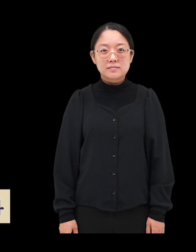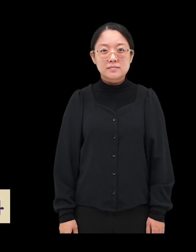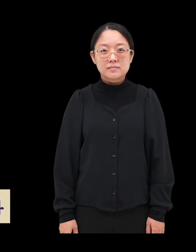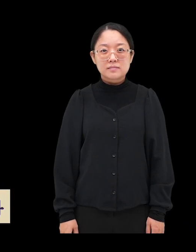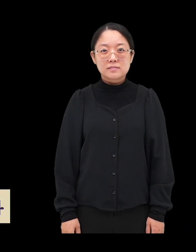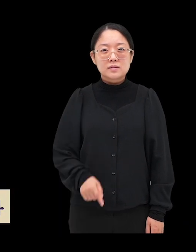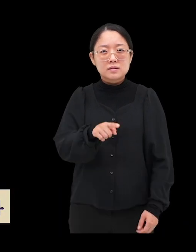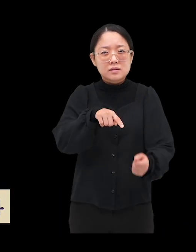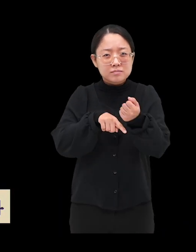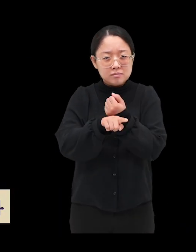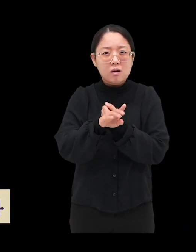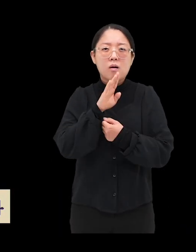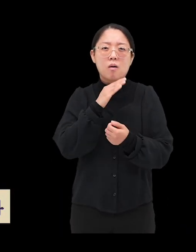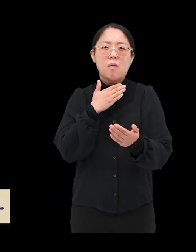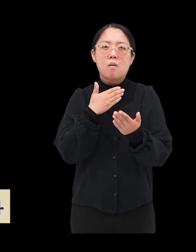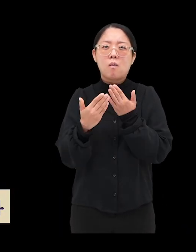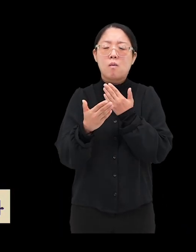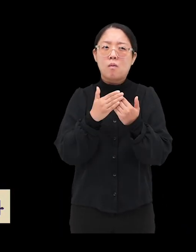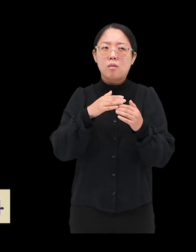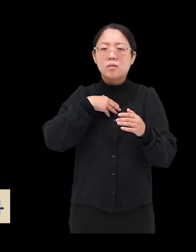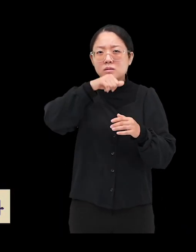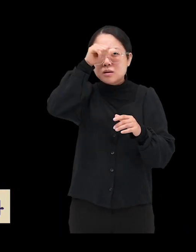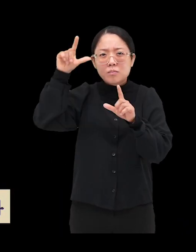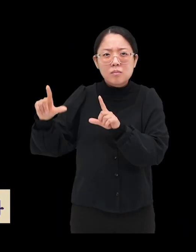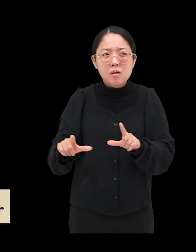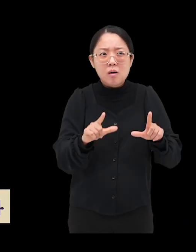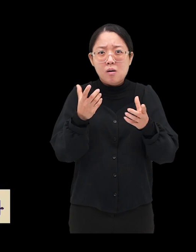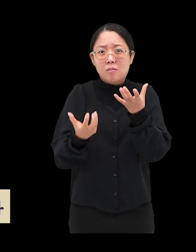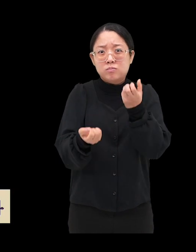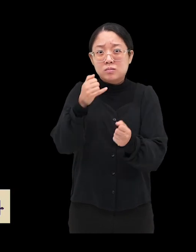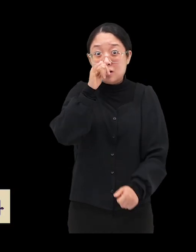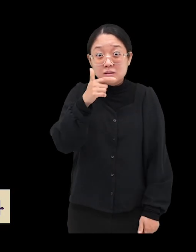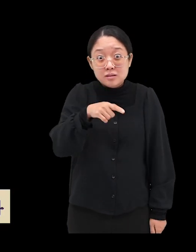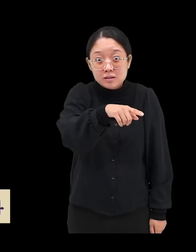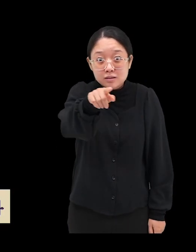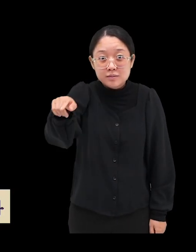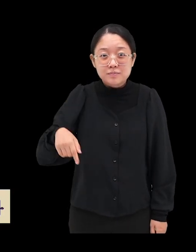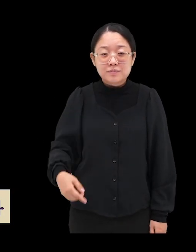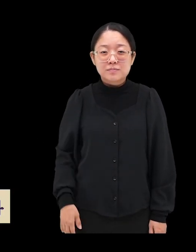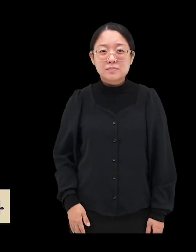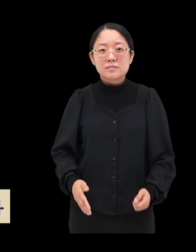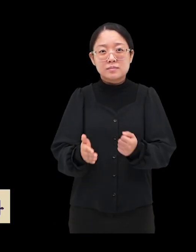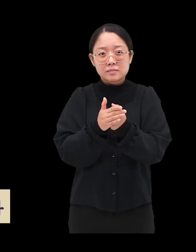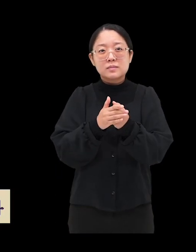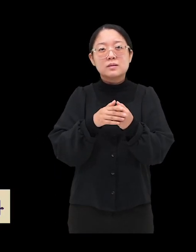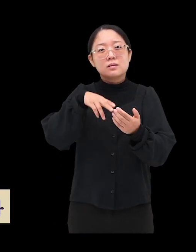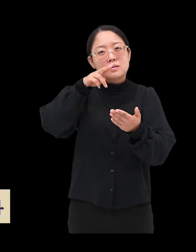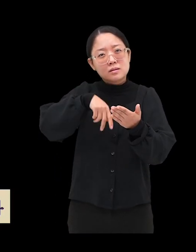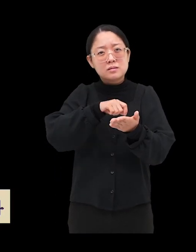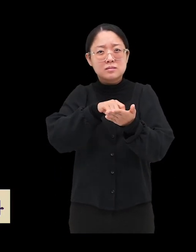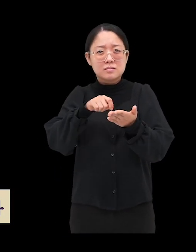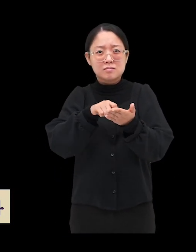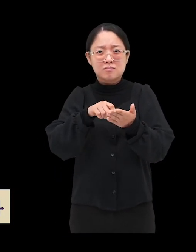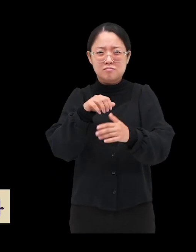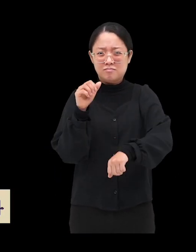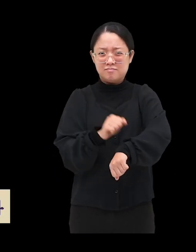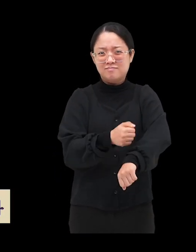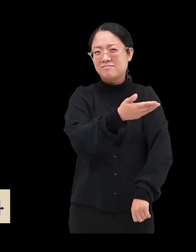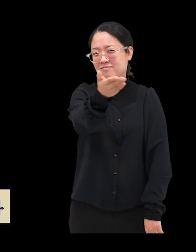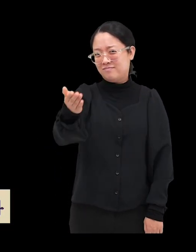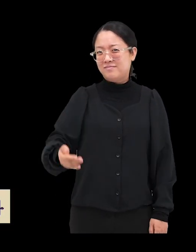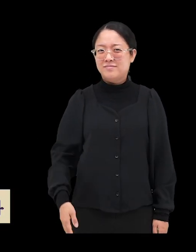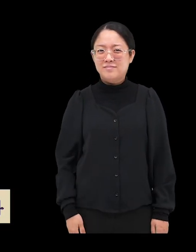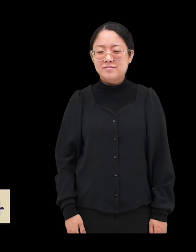하나를 갖고 계시는 분들이십니다. 네, 읽고 쓰는 거를 잘 하고 계시기 때문이죠. 여러분 요즘은